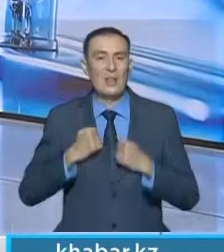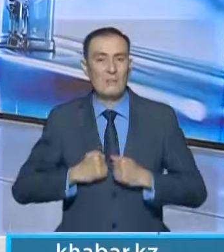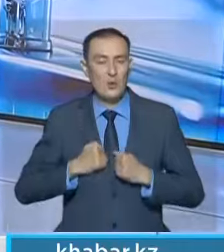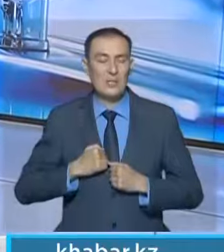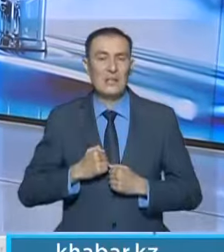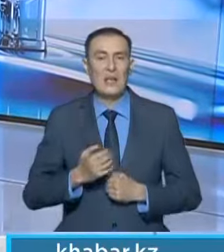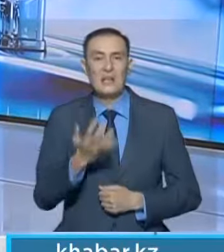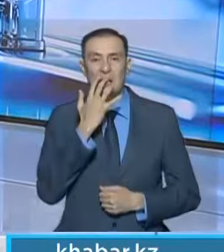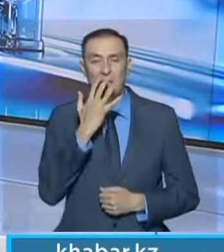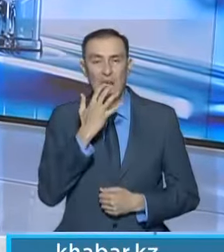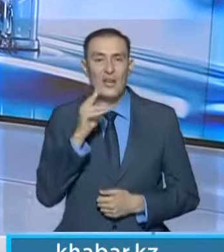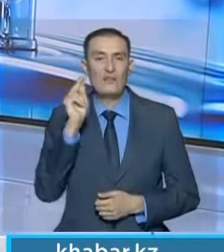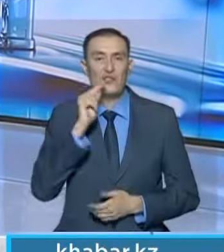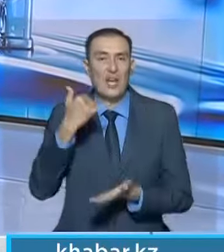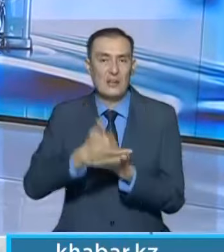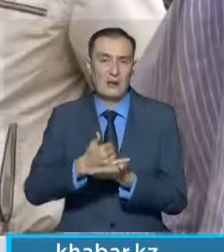чайниках и кастрюлях.